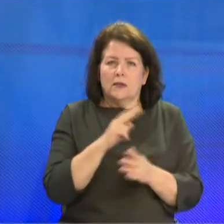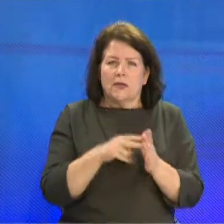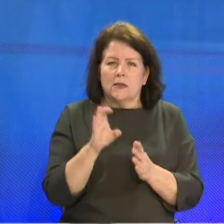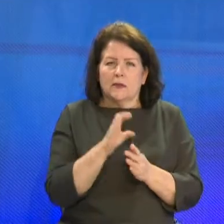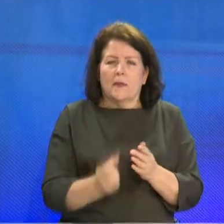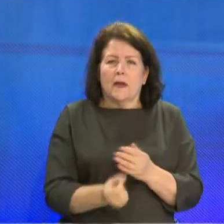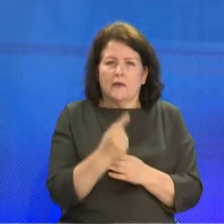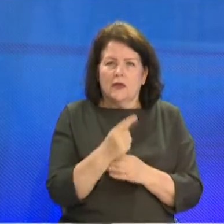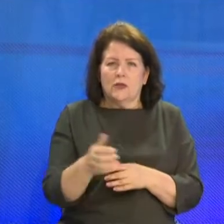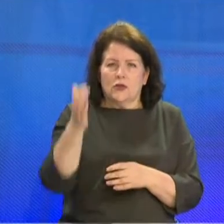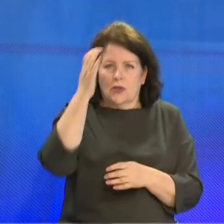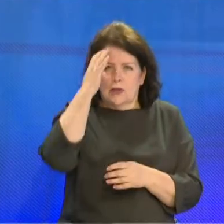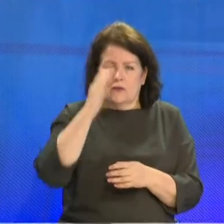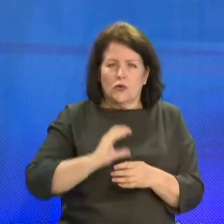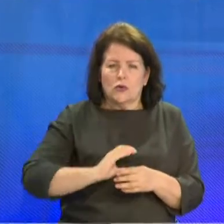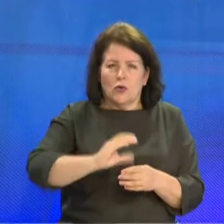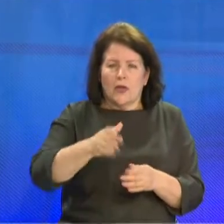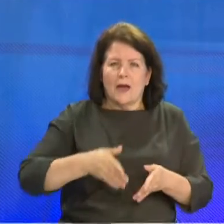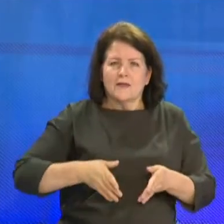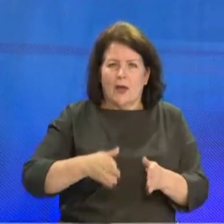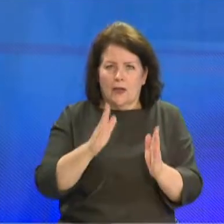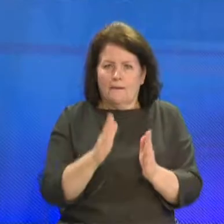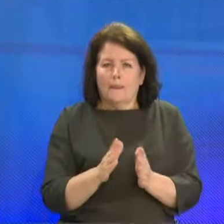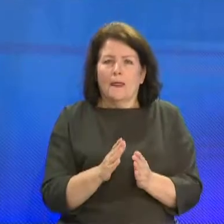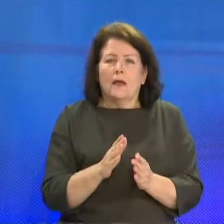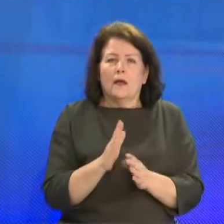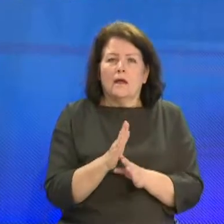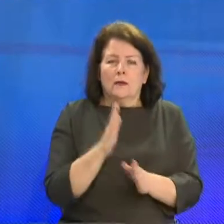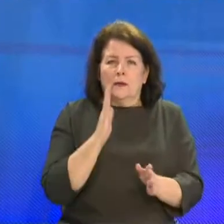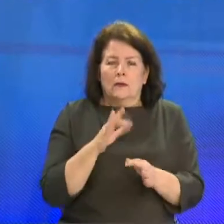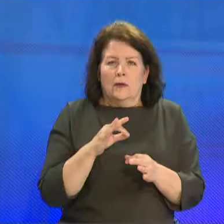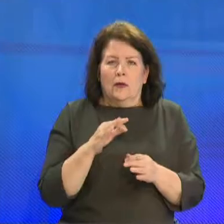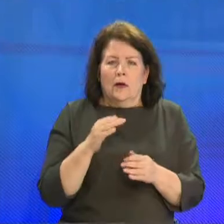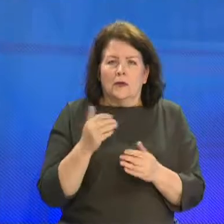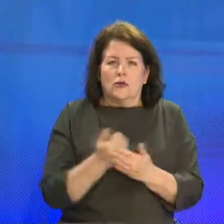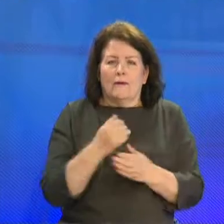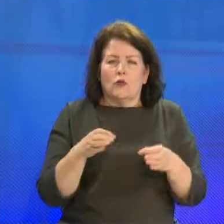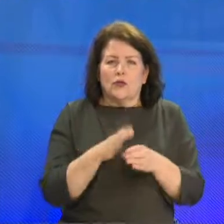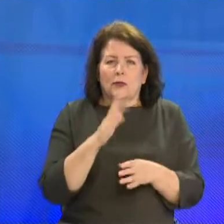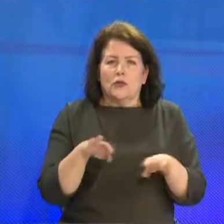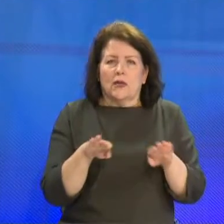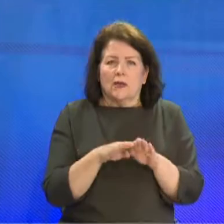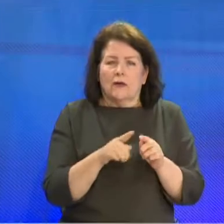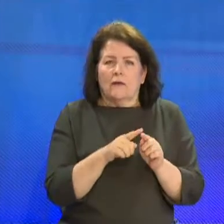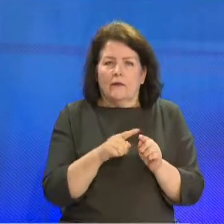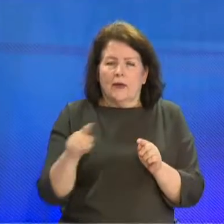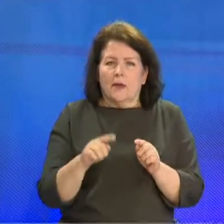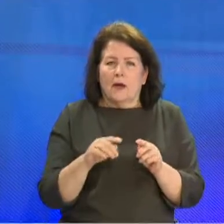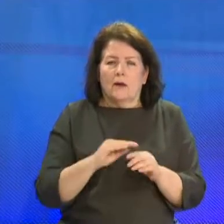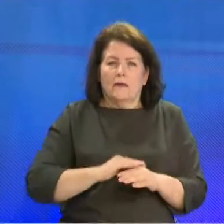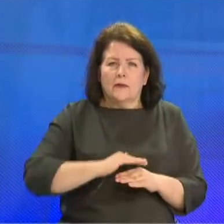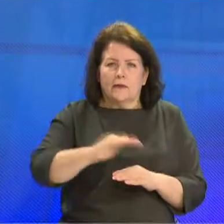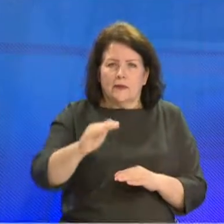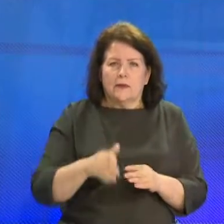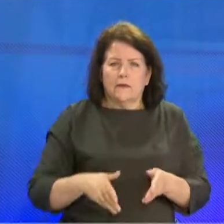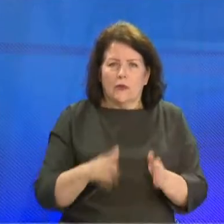'явился черновый слой асфальту. Часово поимодновленный автомобильный рух. Знов участок будет закрытый на период финальной укладки дорожного